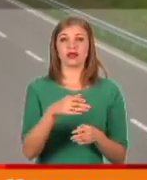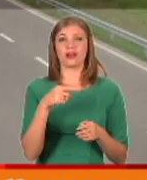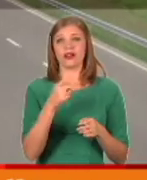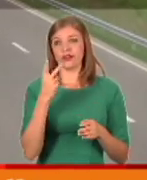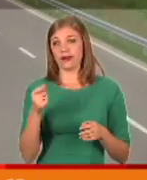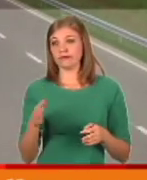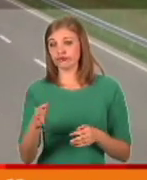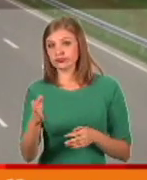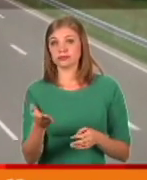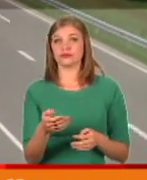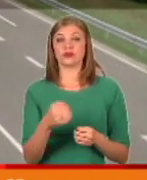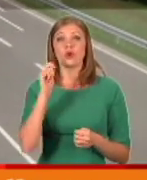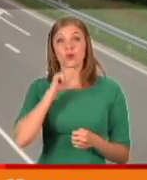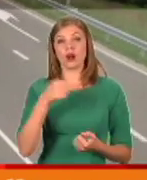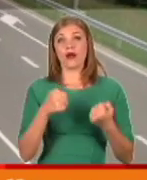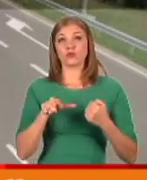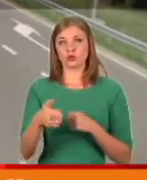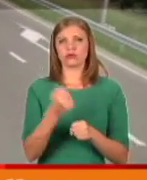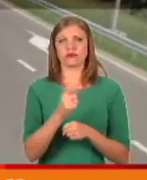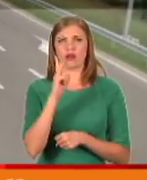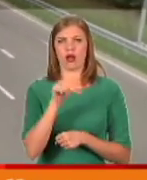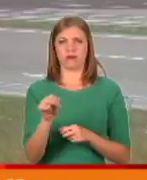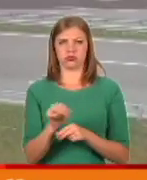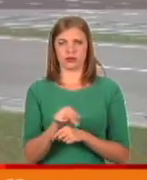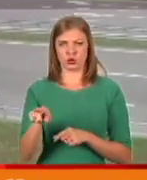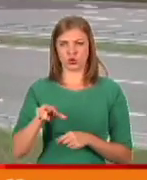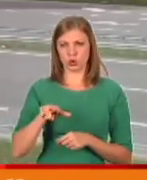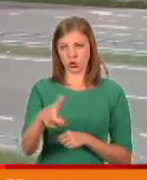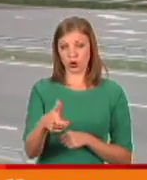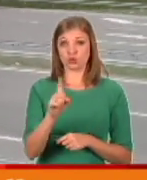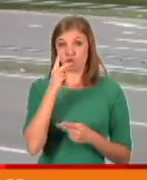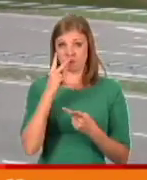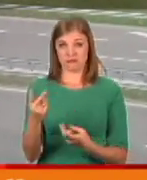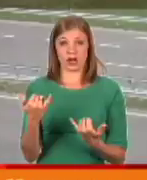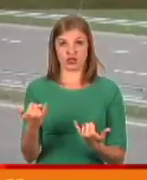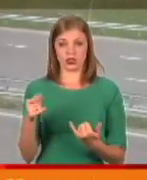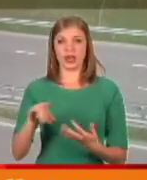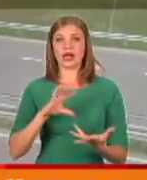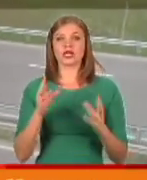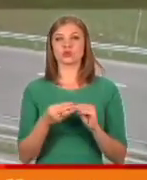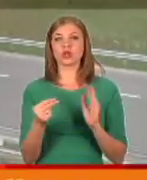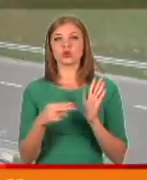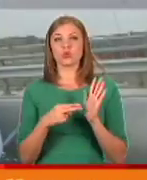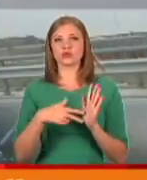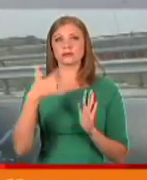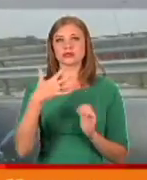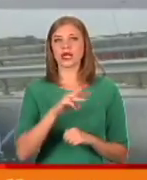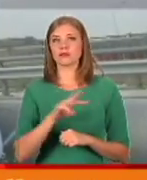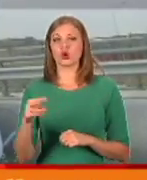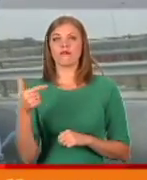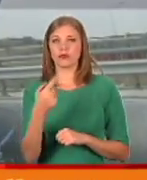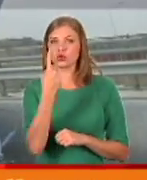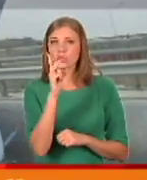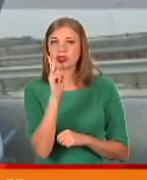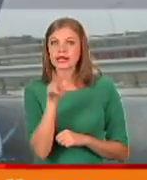трохи потріскали. І Укравтодор вирішив зробити капітальний ремонт цієї дороги. От те, що ви бачите, в результаті коштувало 50 мільйонів гривень